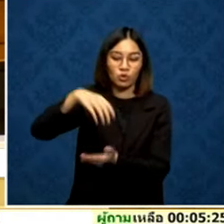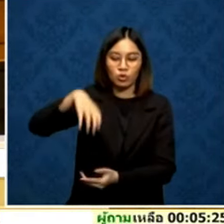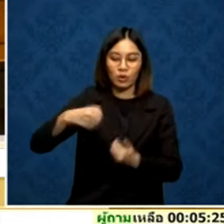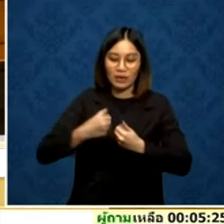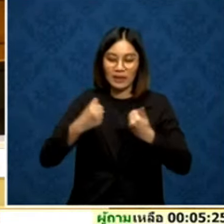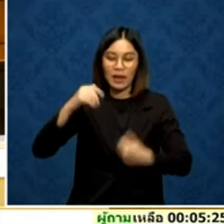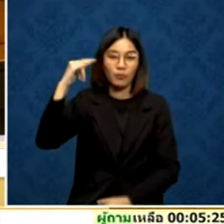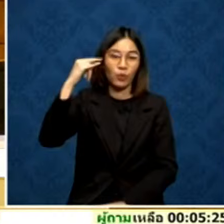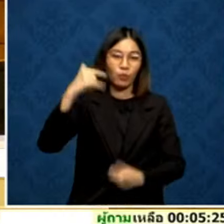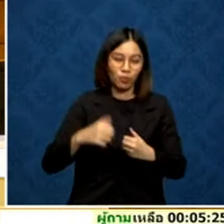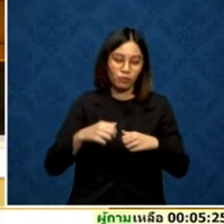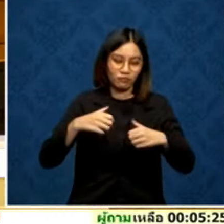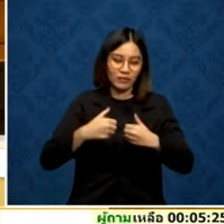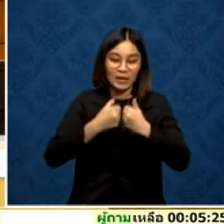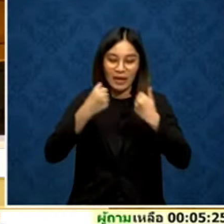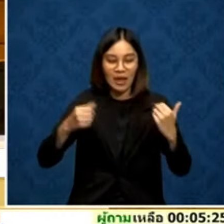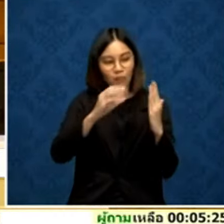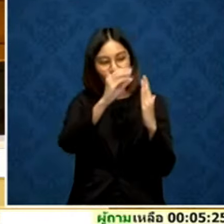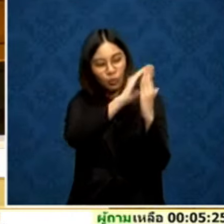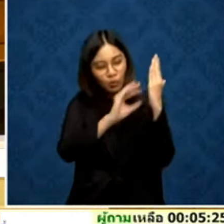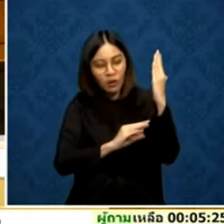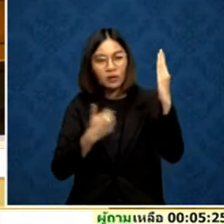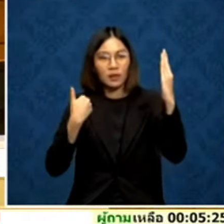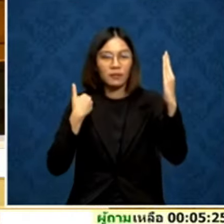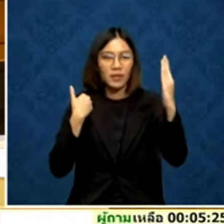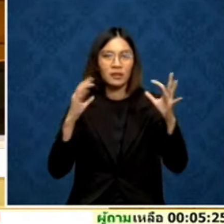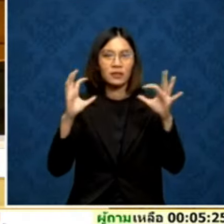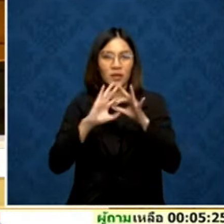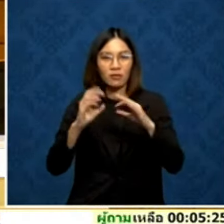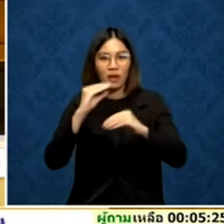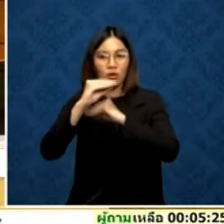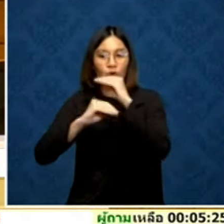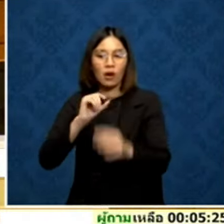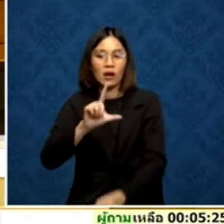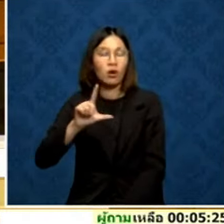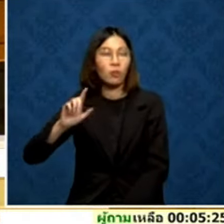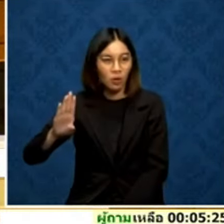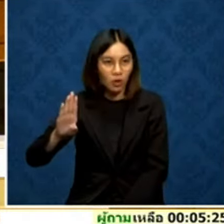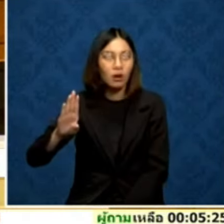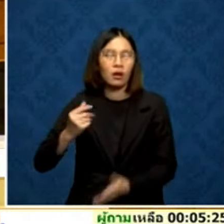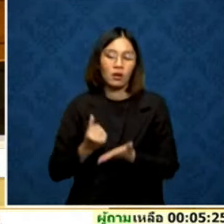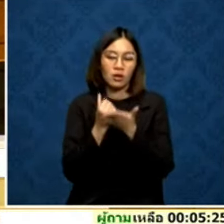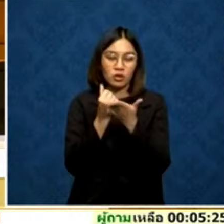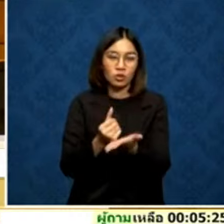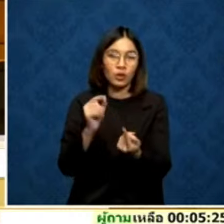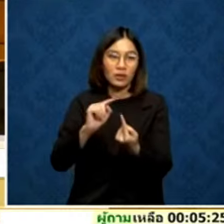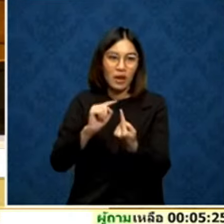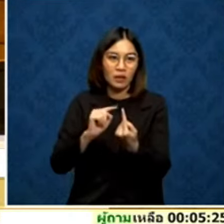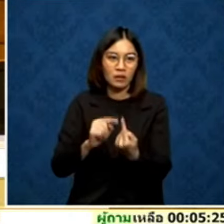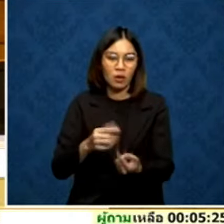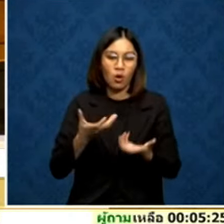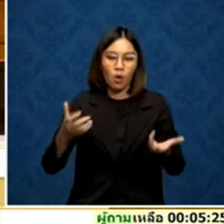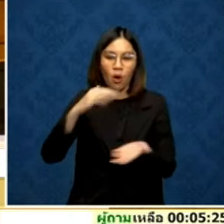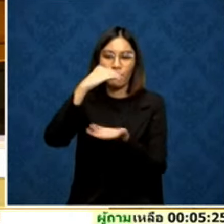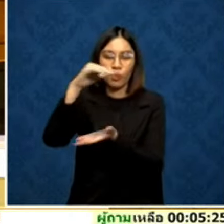ามบินไปทุกๆภูมิภาคนะครับมีการพูดถึงเรื่องของโครงการ Land Bridge นะครับซึ่งจะช่วยลดระยะทางในการขนถ่ายสิน